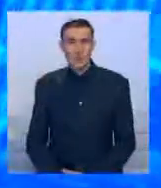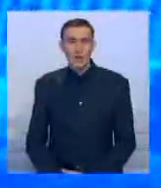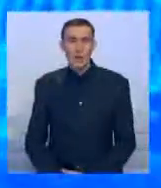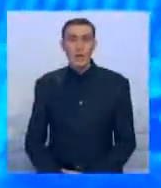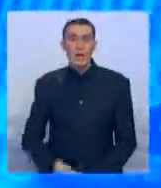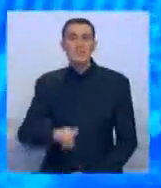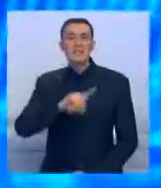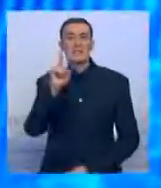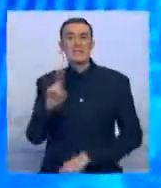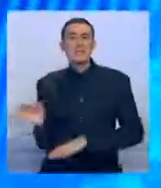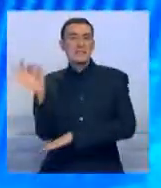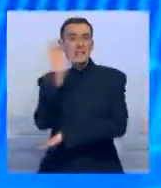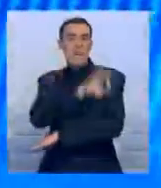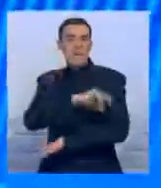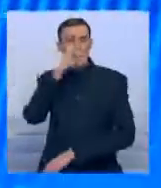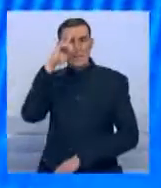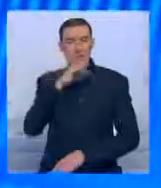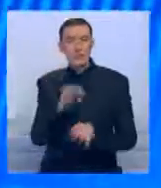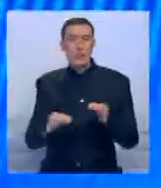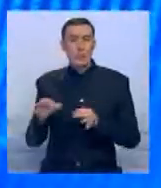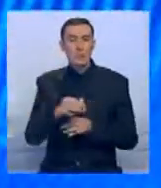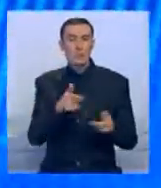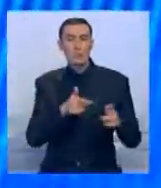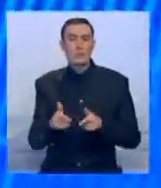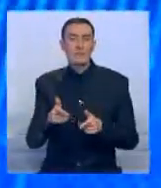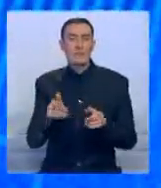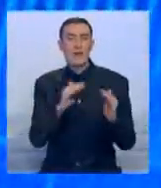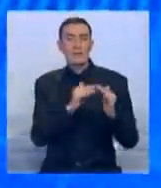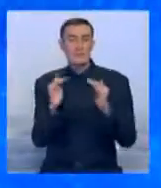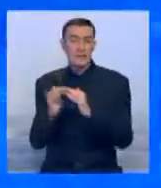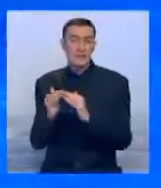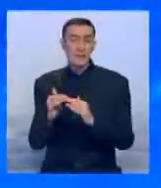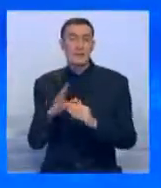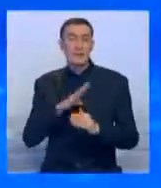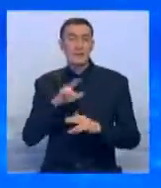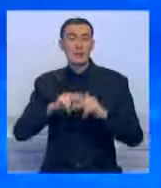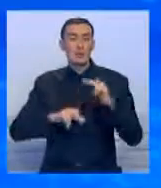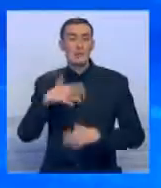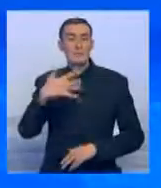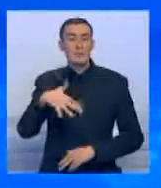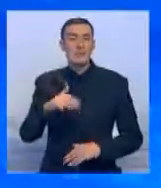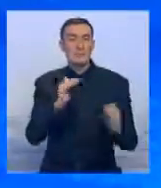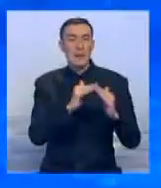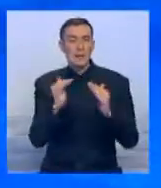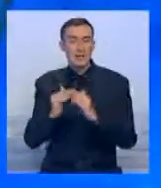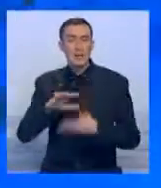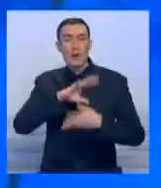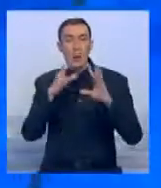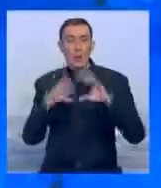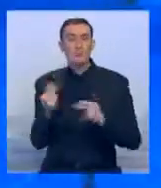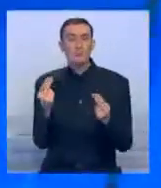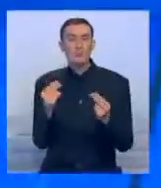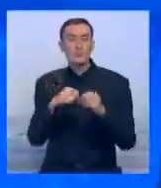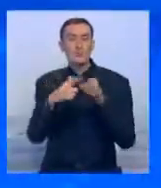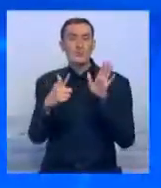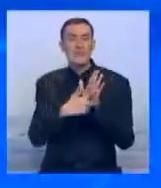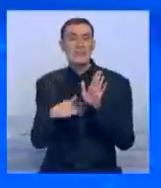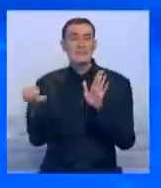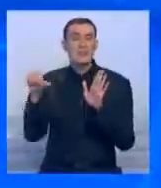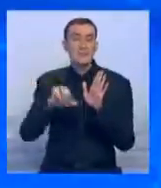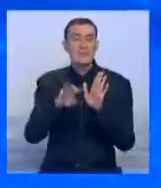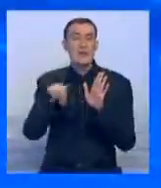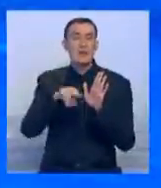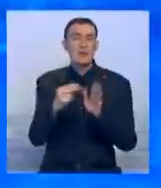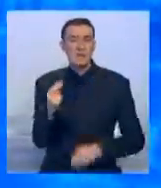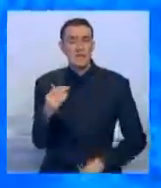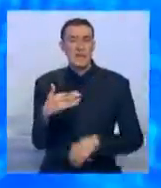В Бурлинском районе Западно-Казахстанской области сдали несколько социальных объектов. Всего в районе строится 50 объектов на общую сумму 17,5 миллиардов